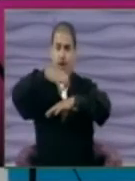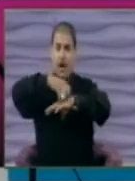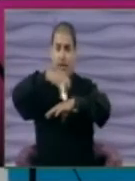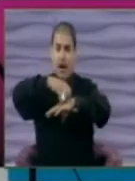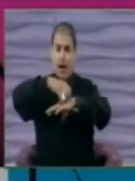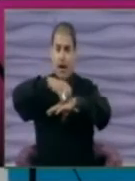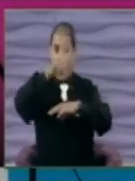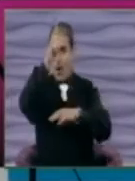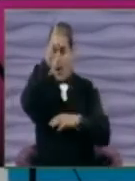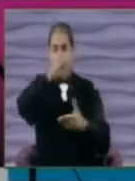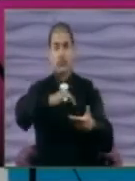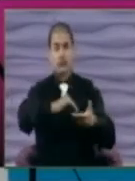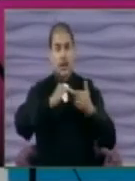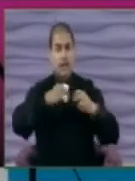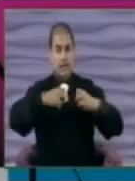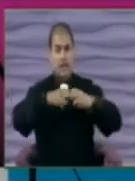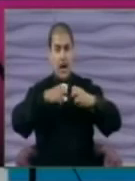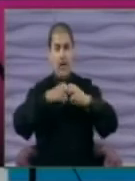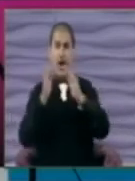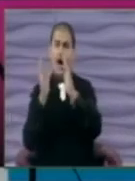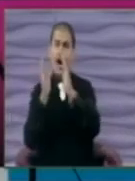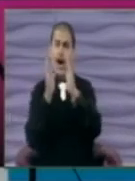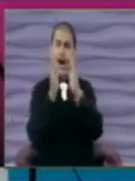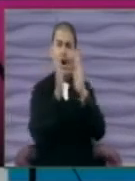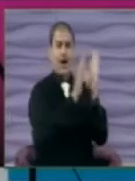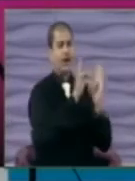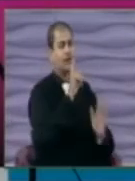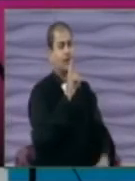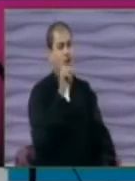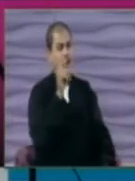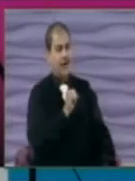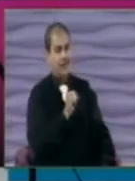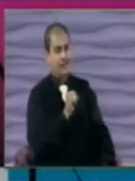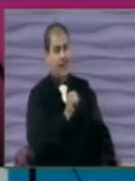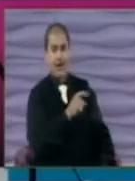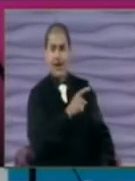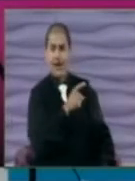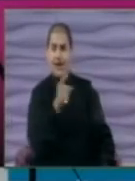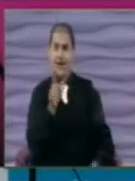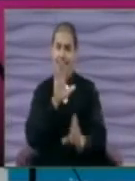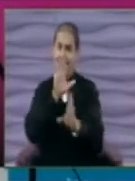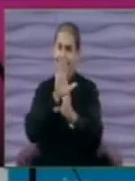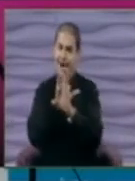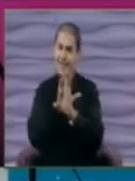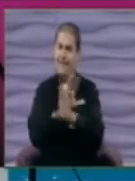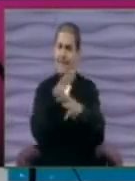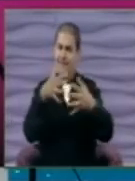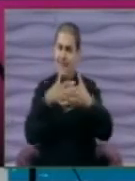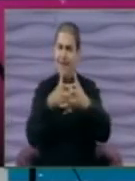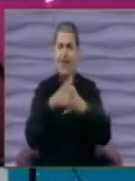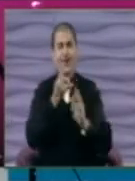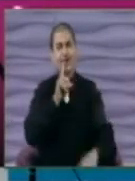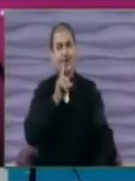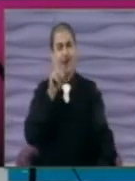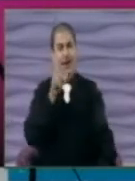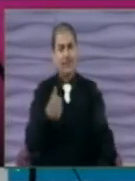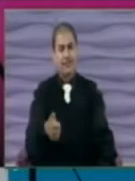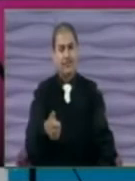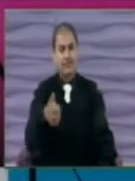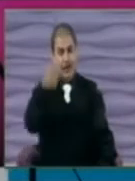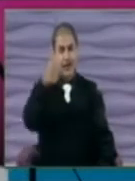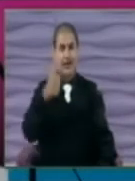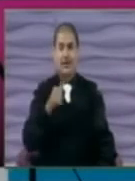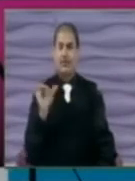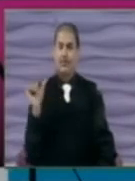دعمني كامل المعرض. نعم. وهي طموحاتي. بنوجه لكل الداعمين لك كل الشكر وبنطلب اكيد اشخاص كمان يدعموك